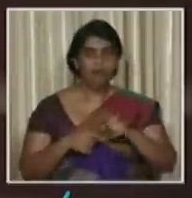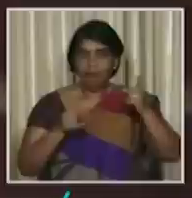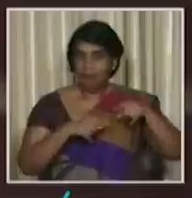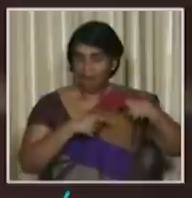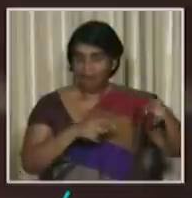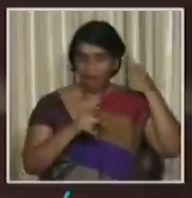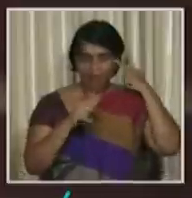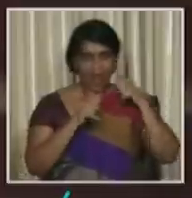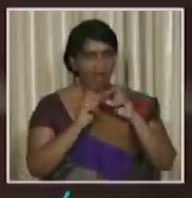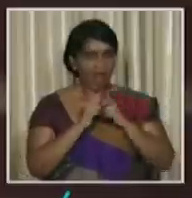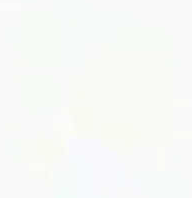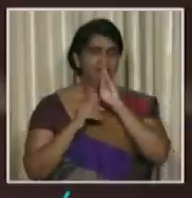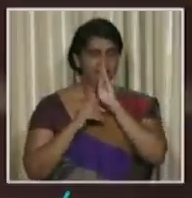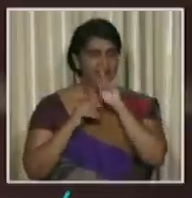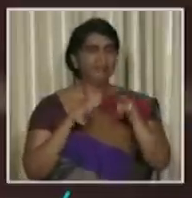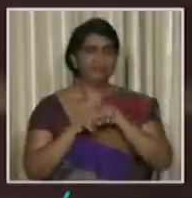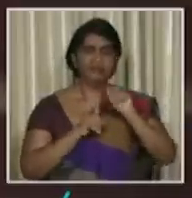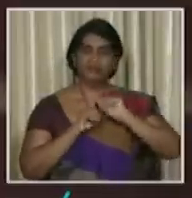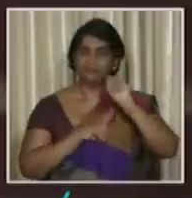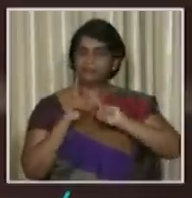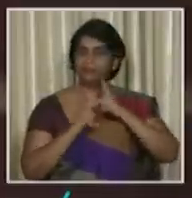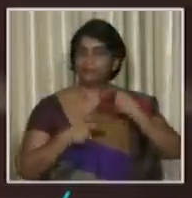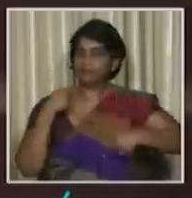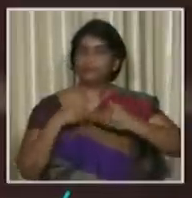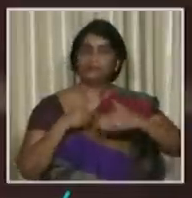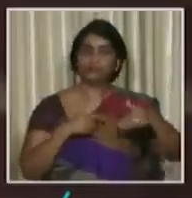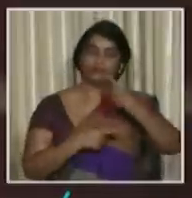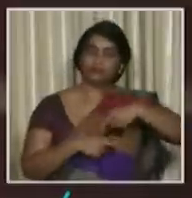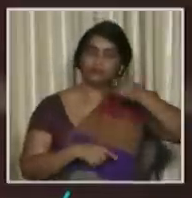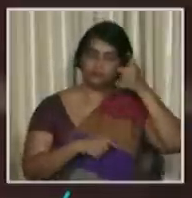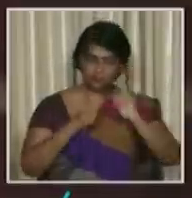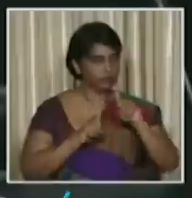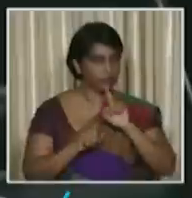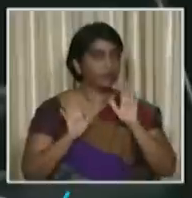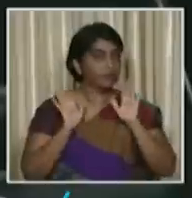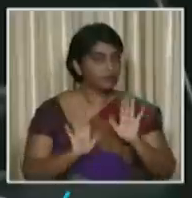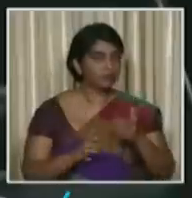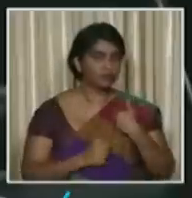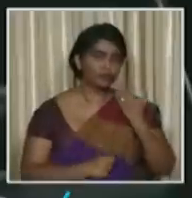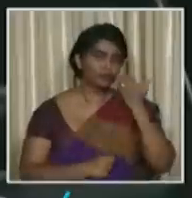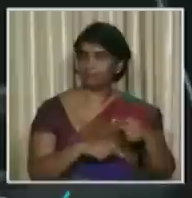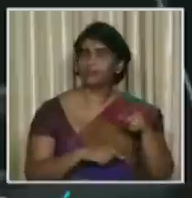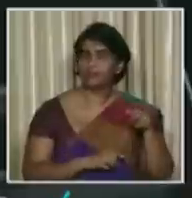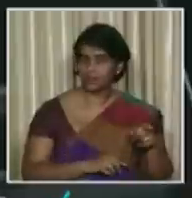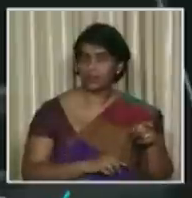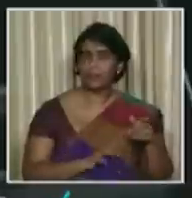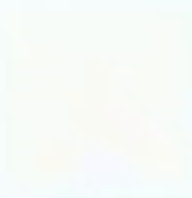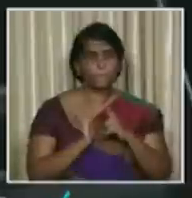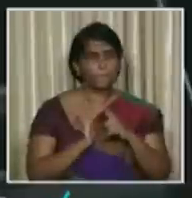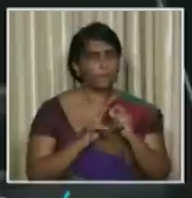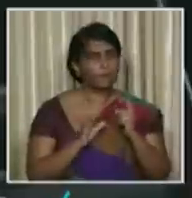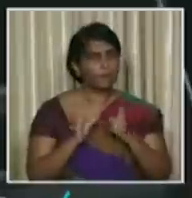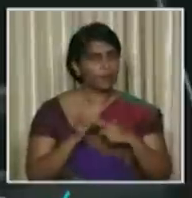කටයුතු වලට අගතියක් නොවන ආකාරයෙන් පවත්වාගෙන යාමට සියලු දෙනා එකඟ කරවා ගැනීම පිළිබඳව. මේ පේනවා කාලයක් යනකොට